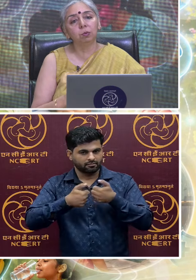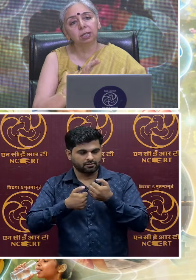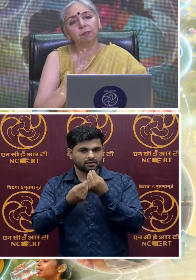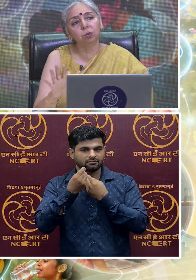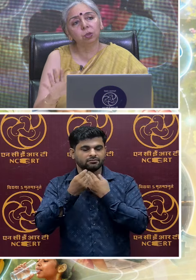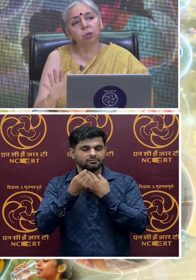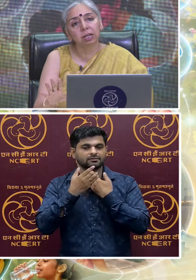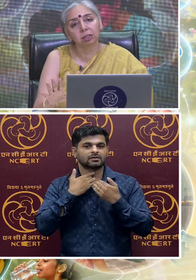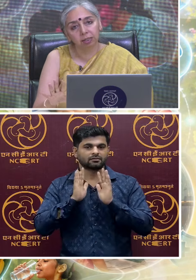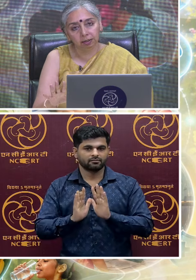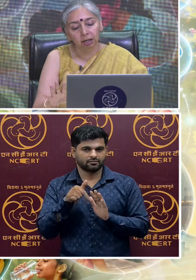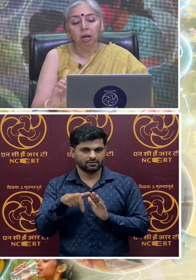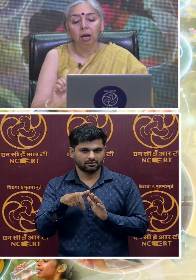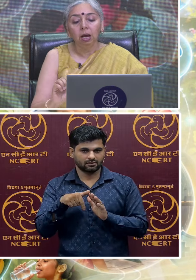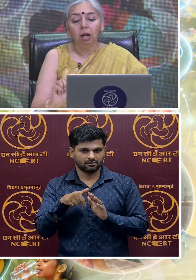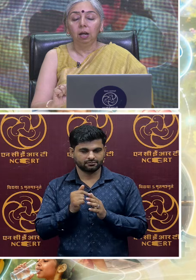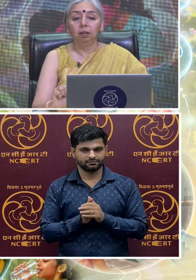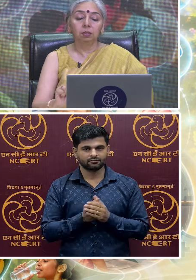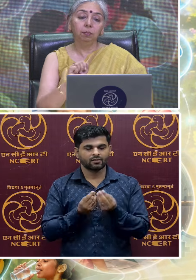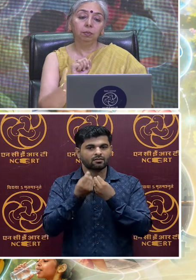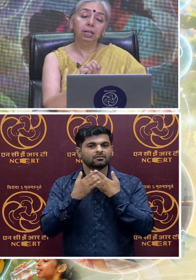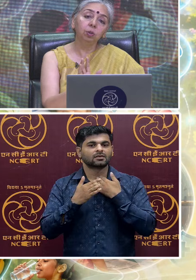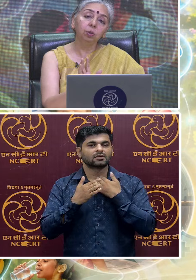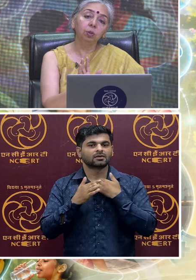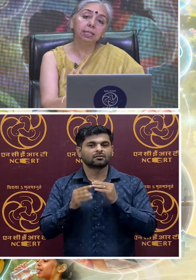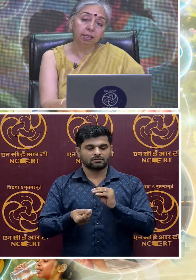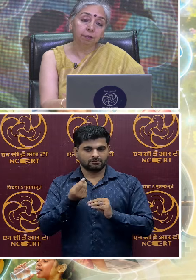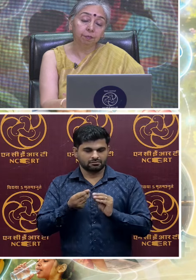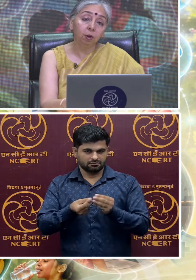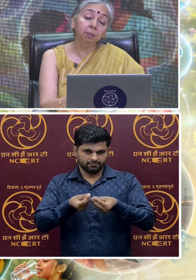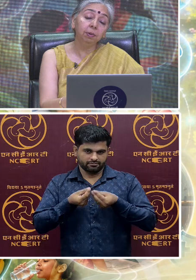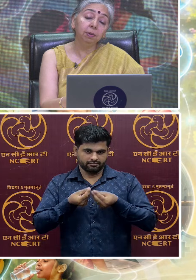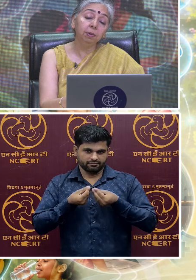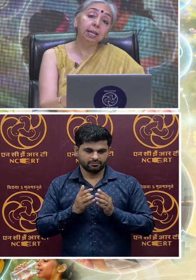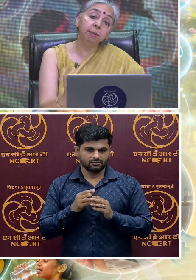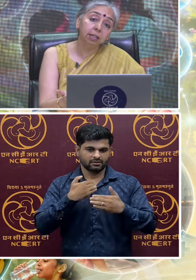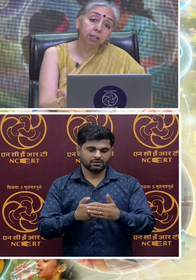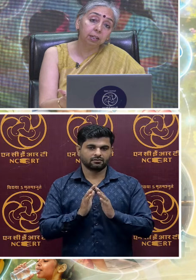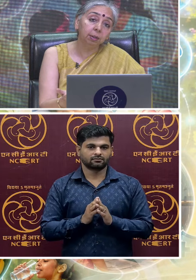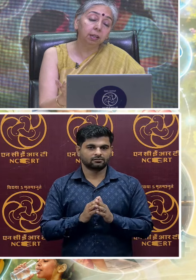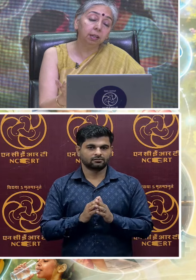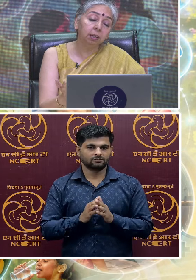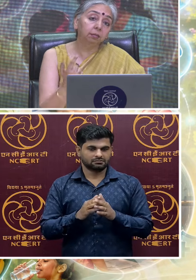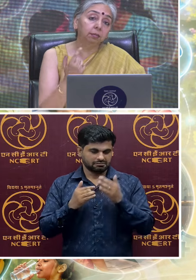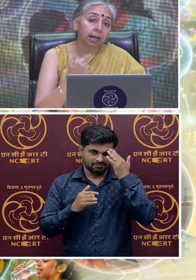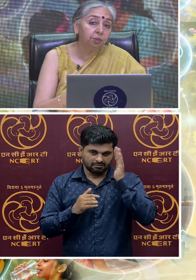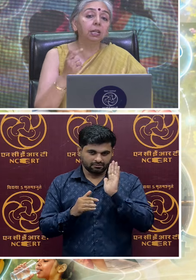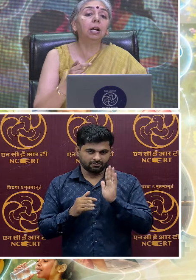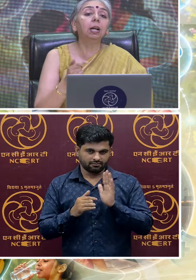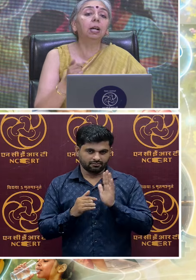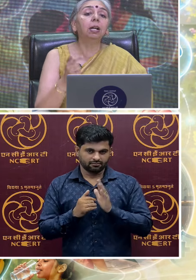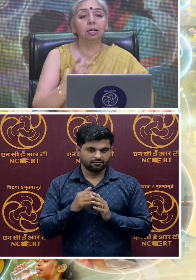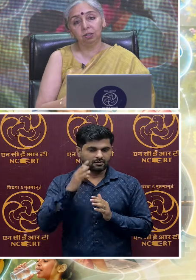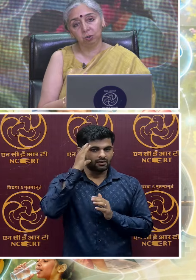शुगर है, उससे काफ़ी शुगर आ जाती है। सो ये शुगर इज़ इनफ, और हम रियलाइज़ भी नहीं करते हमारे डाइट